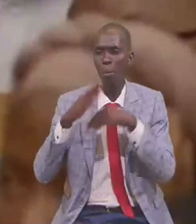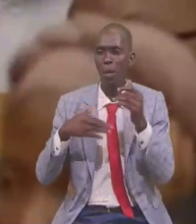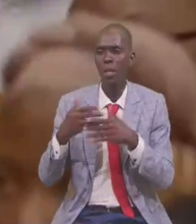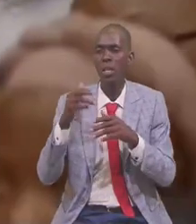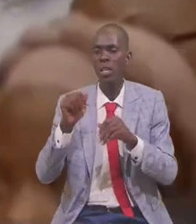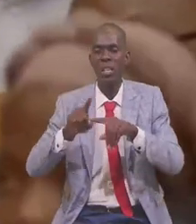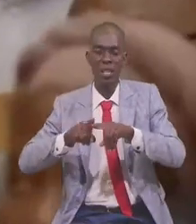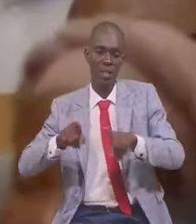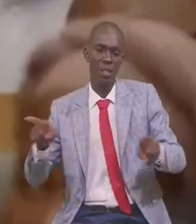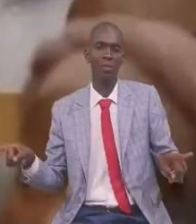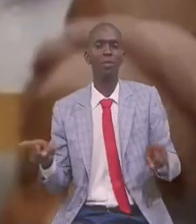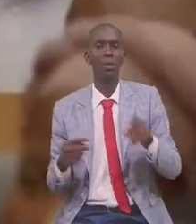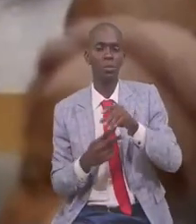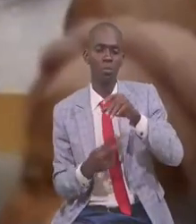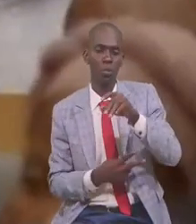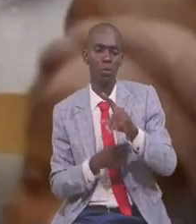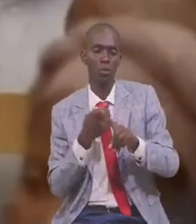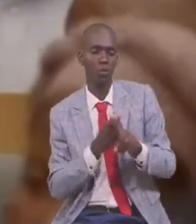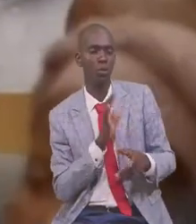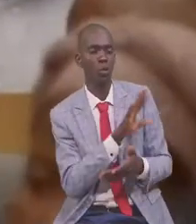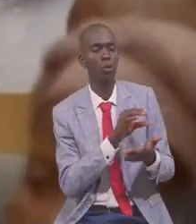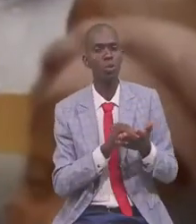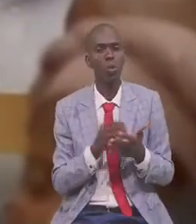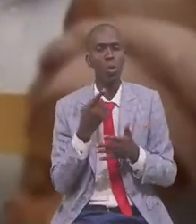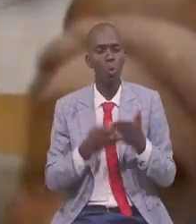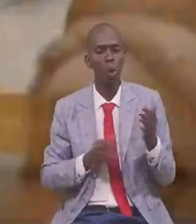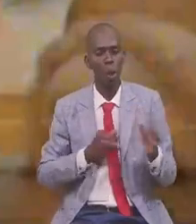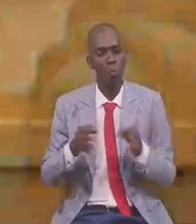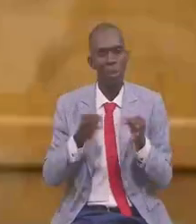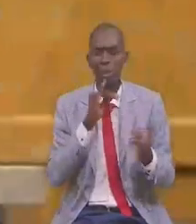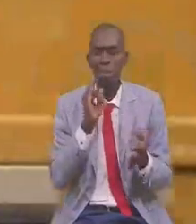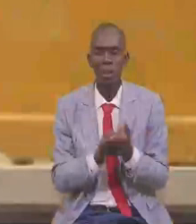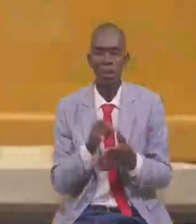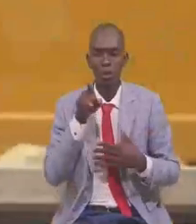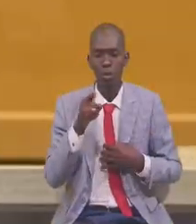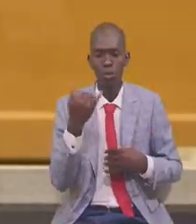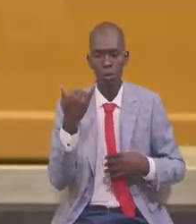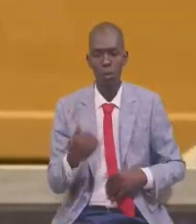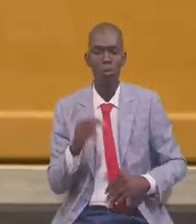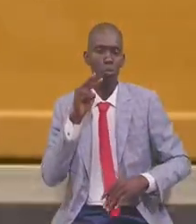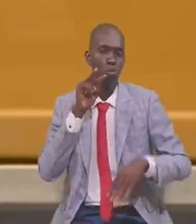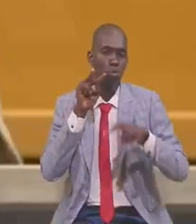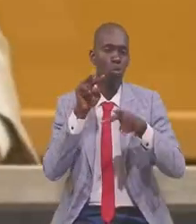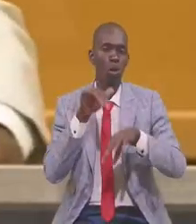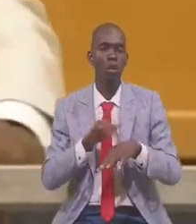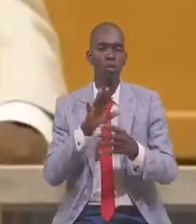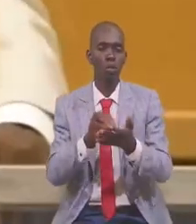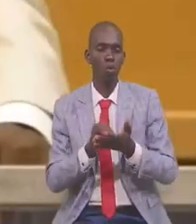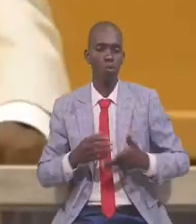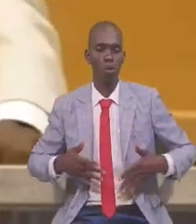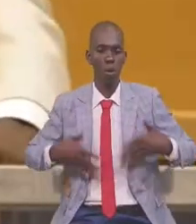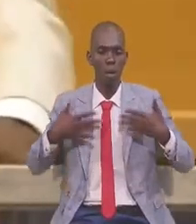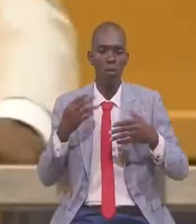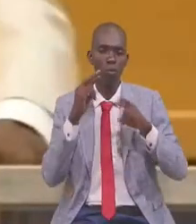ce que je veux que vous notiez, regardez votre vie, regardez votre appel, regardez votre ministère. Et construisez le pont